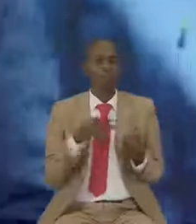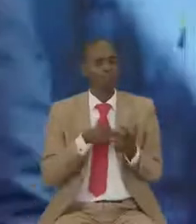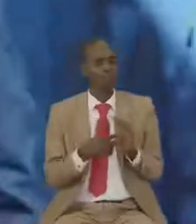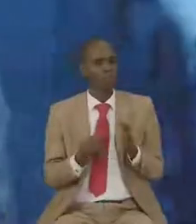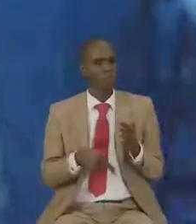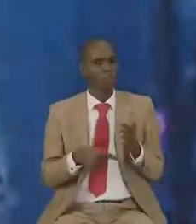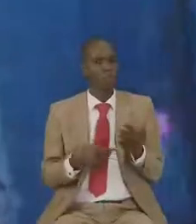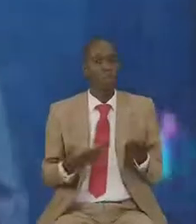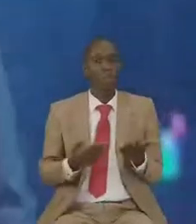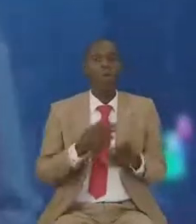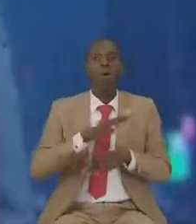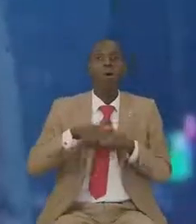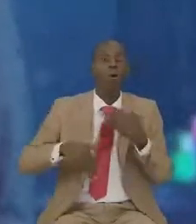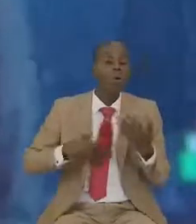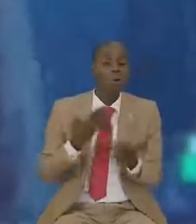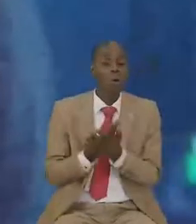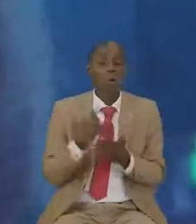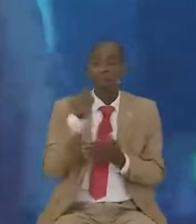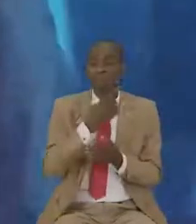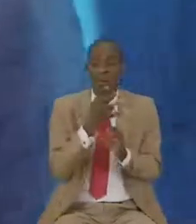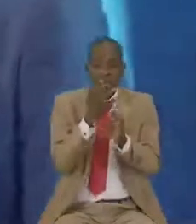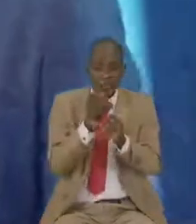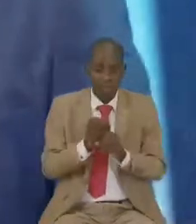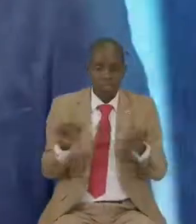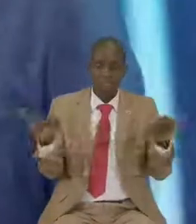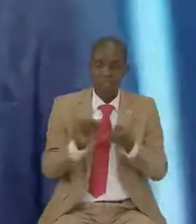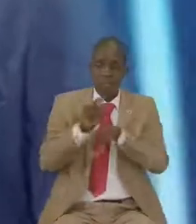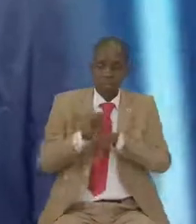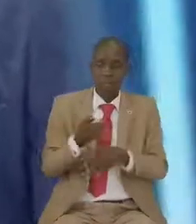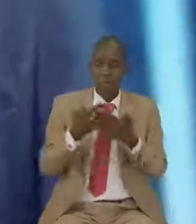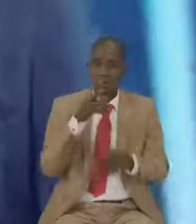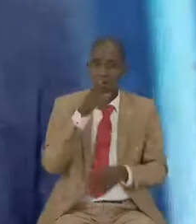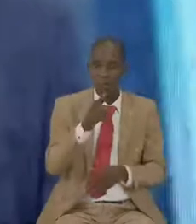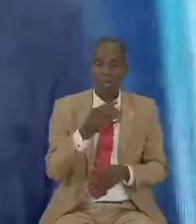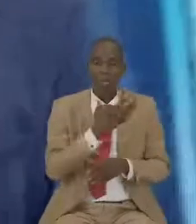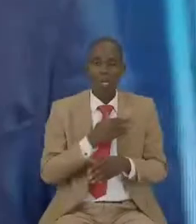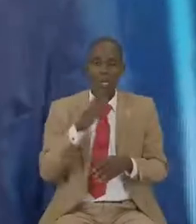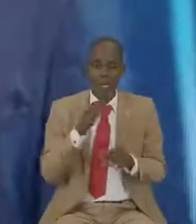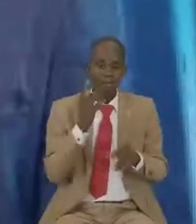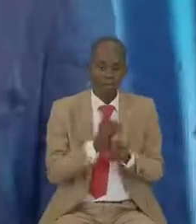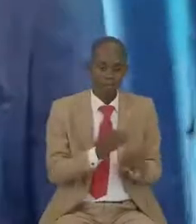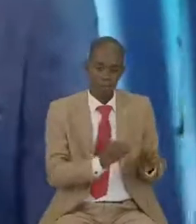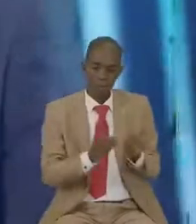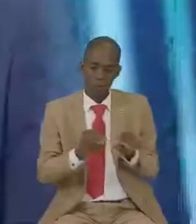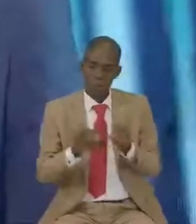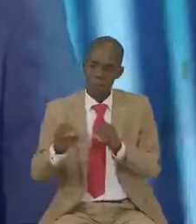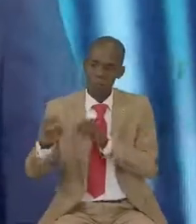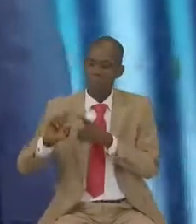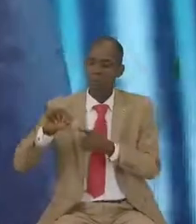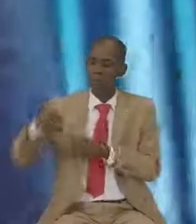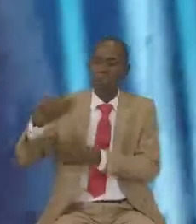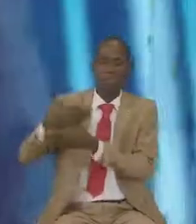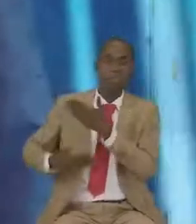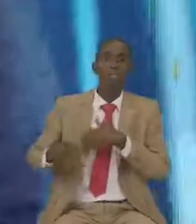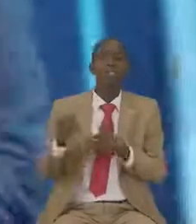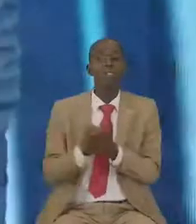dit que tous ont péché. Qu'est-ce que cela veut dire? Toute la tradition que vous avez reçue et